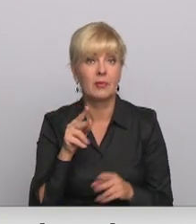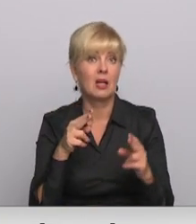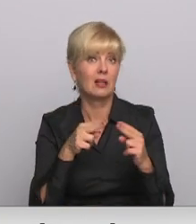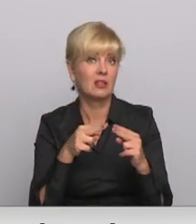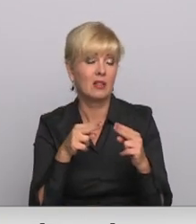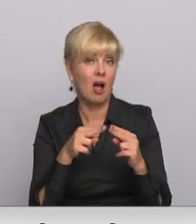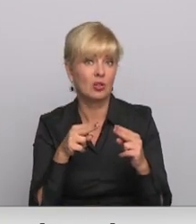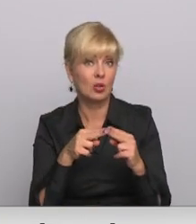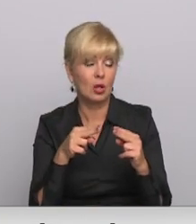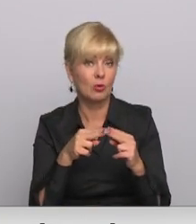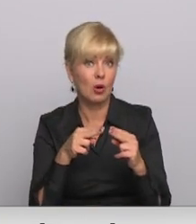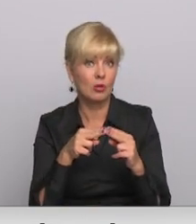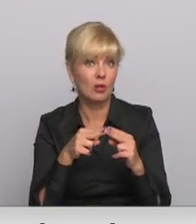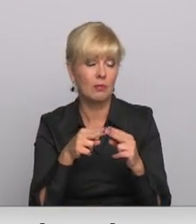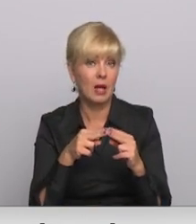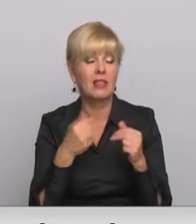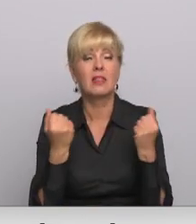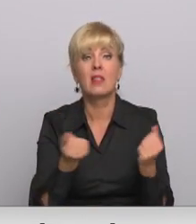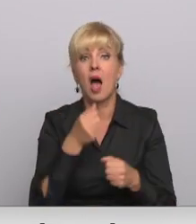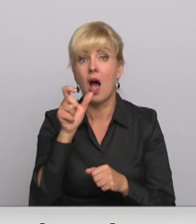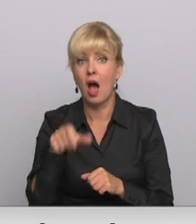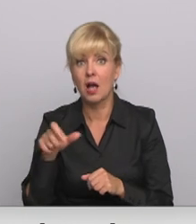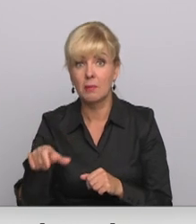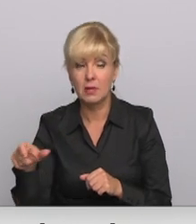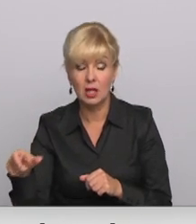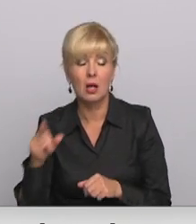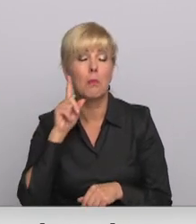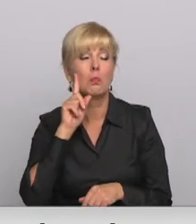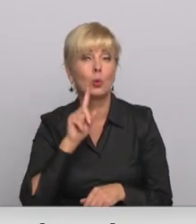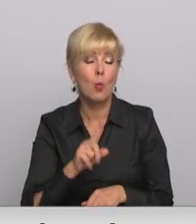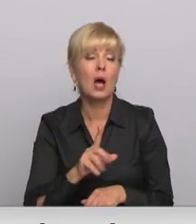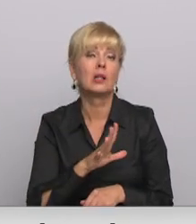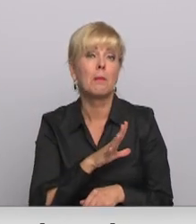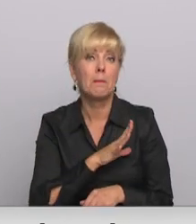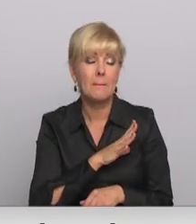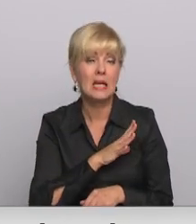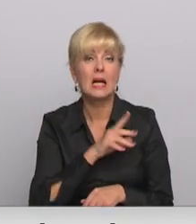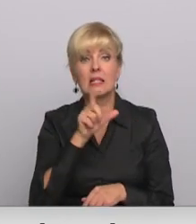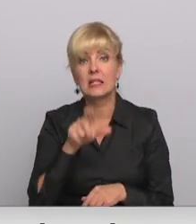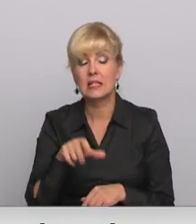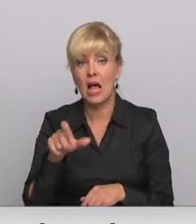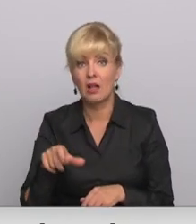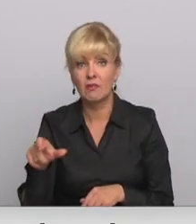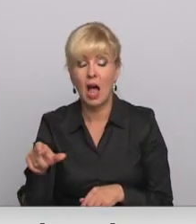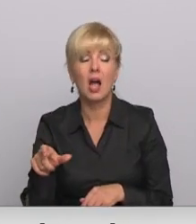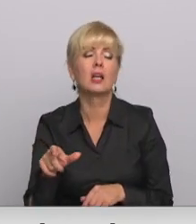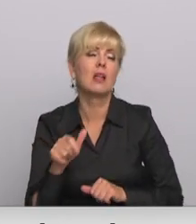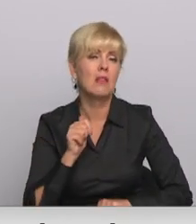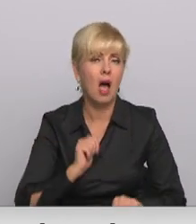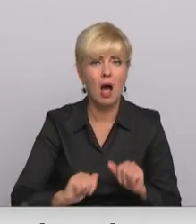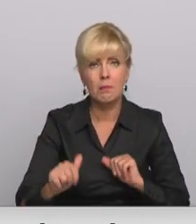sazinoties arī ar darbiniekiem, protams, ka bija varbūt cilvēki